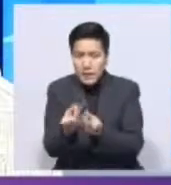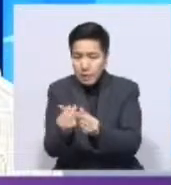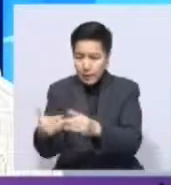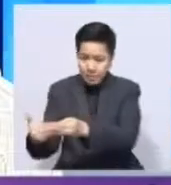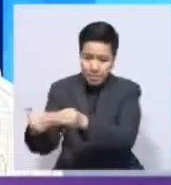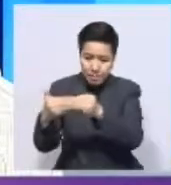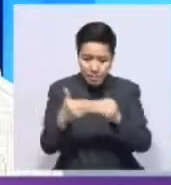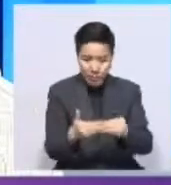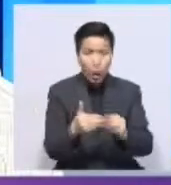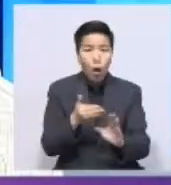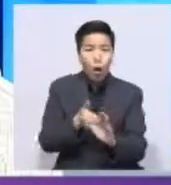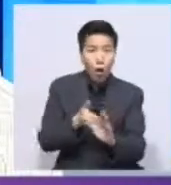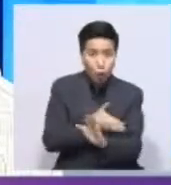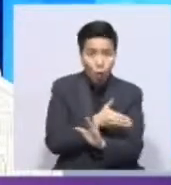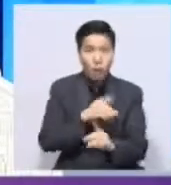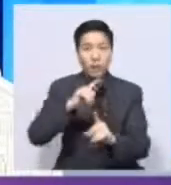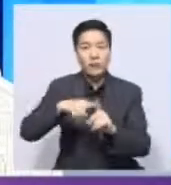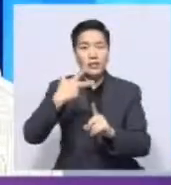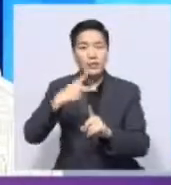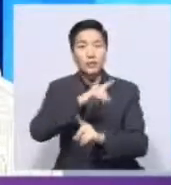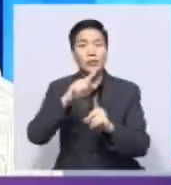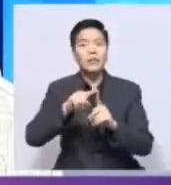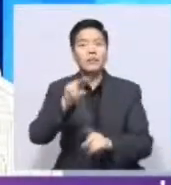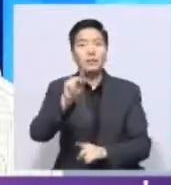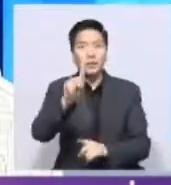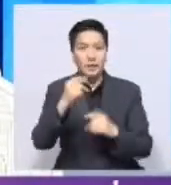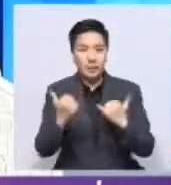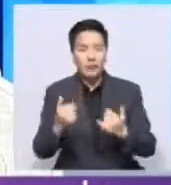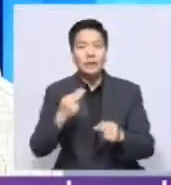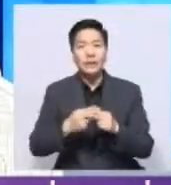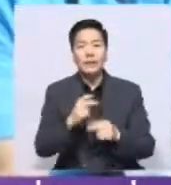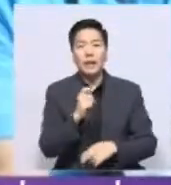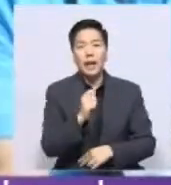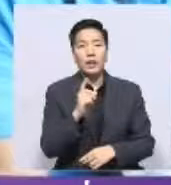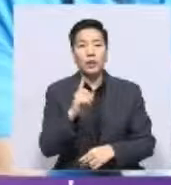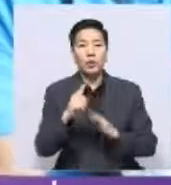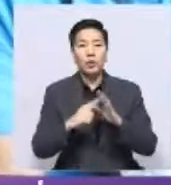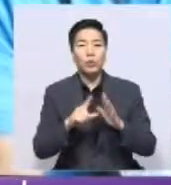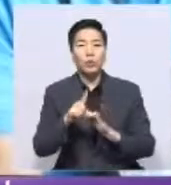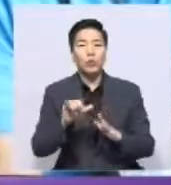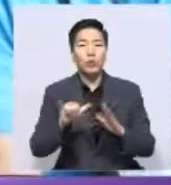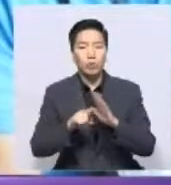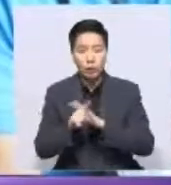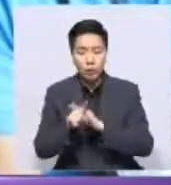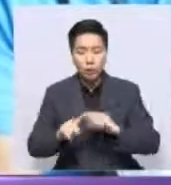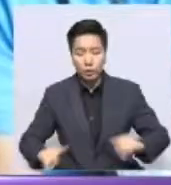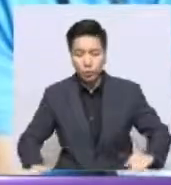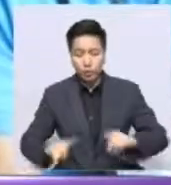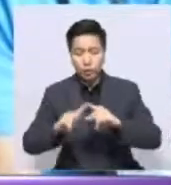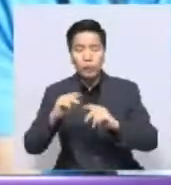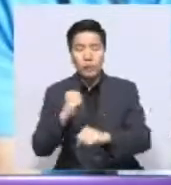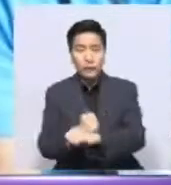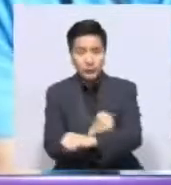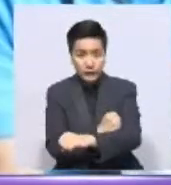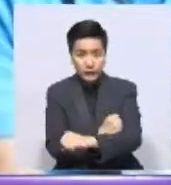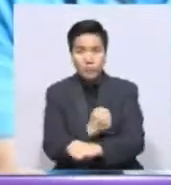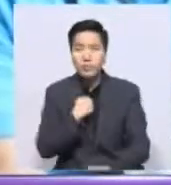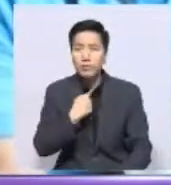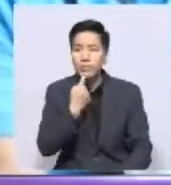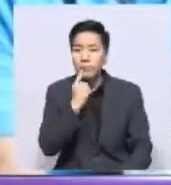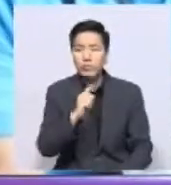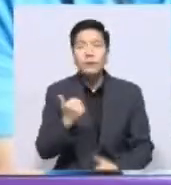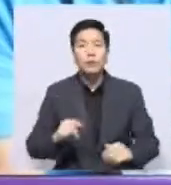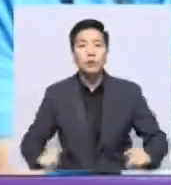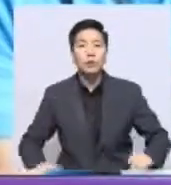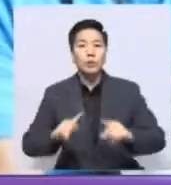ดำเนินการภายในวันที่31มีนาคมนี้ด้วยค่ะพลตำรวจเอกอดุลแสงสิงแก้วรัฐมนตรีว่าการกระทรวงแรงงานเปิดเผยว่าก